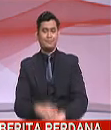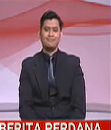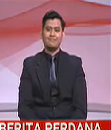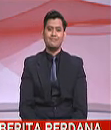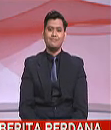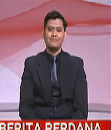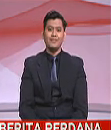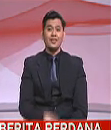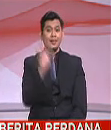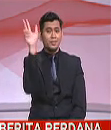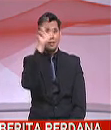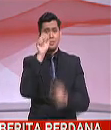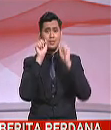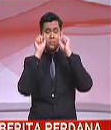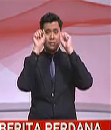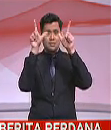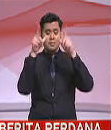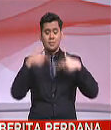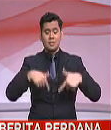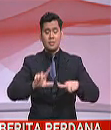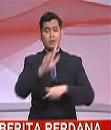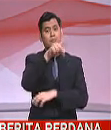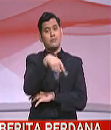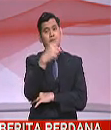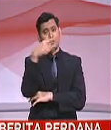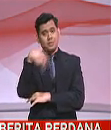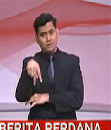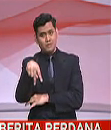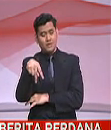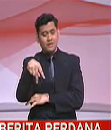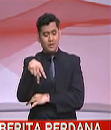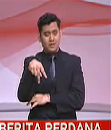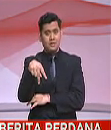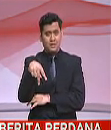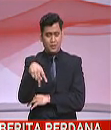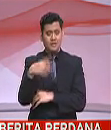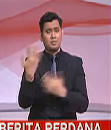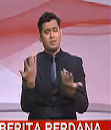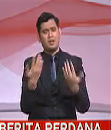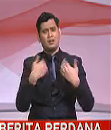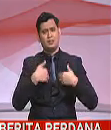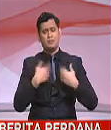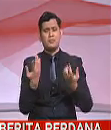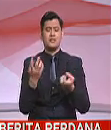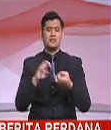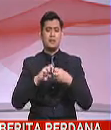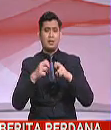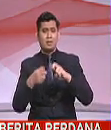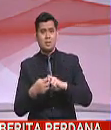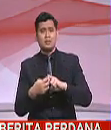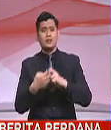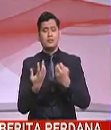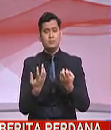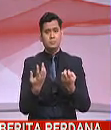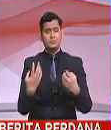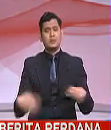Sementara itu, kerajaan juga sedar pelaksanaan PKP yang disusuli proklamasi darurat menimbulkan kegusaran dalam kalangan